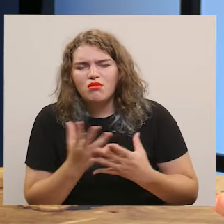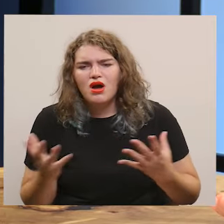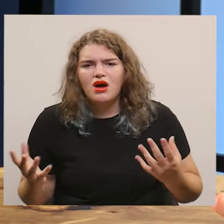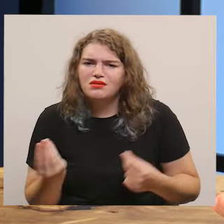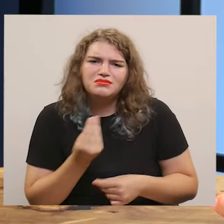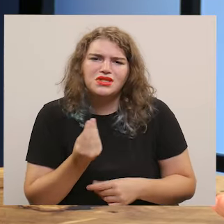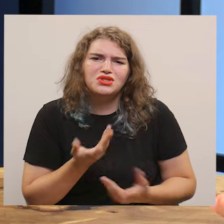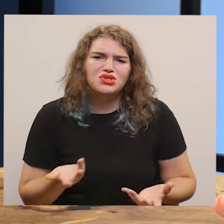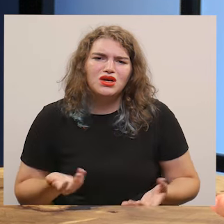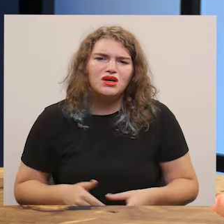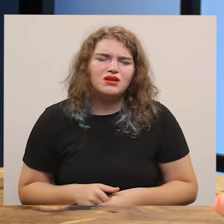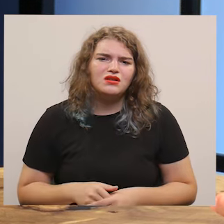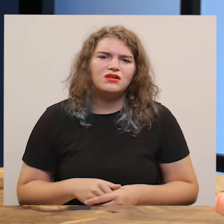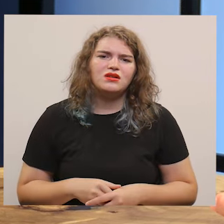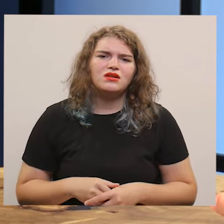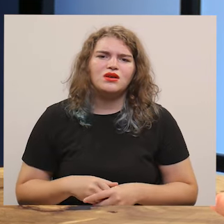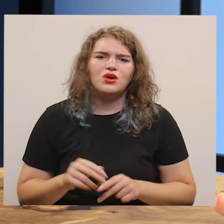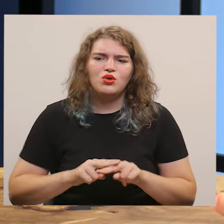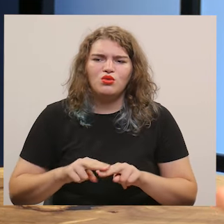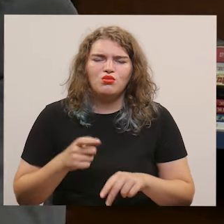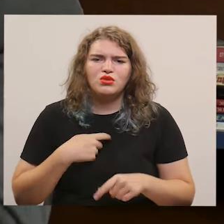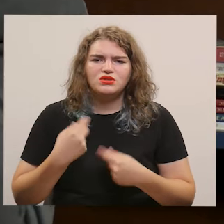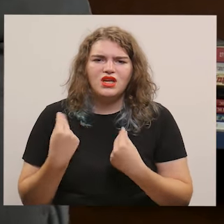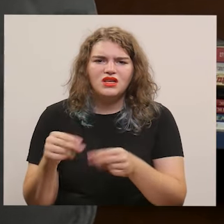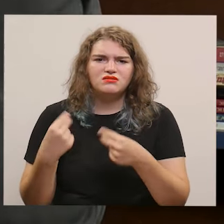ce era? De ce crezi? Cum îl explici?